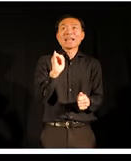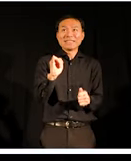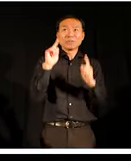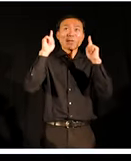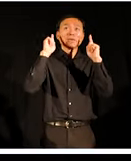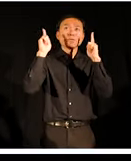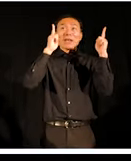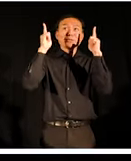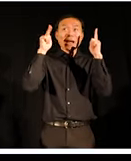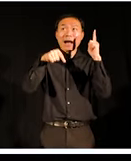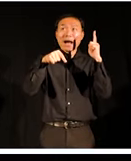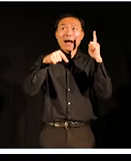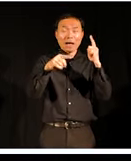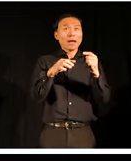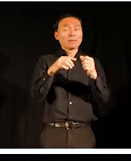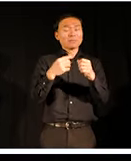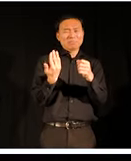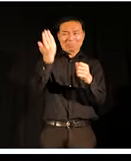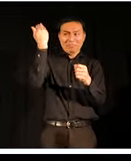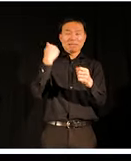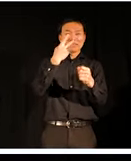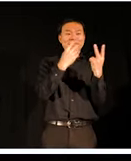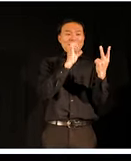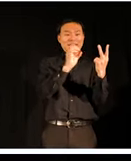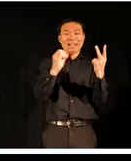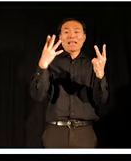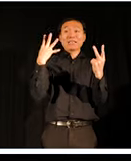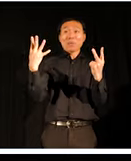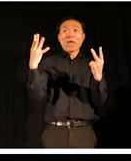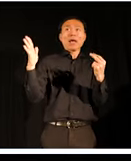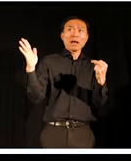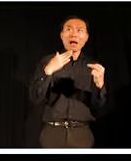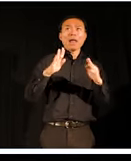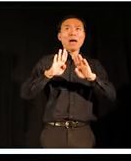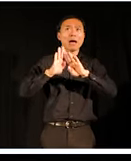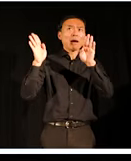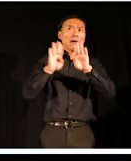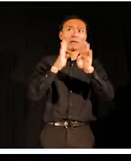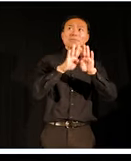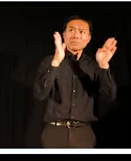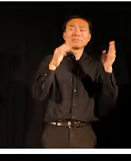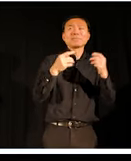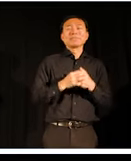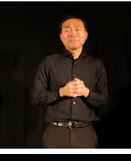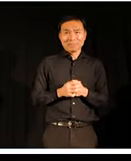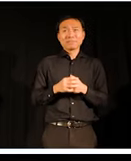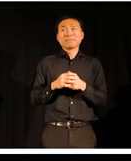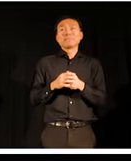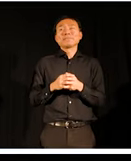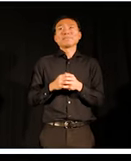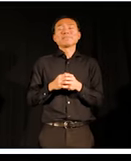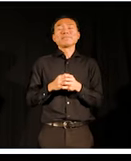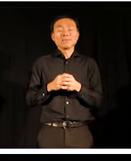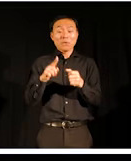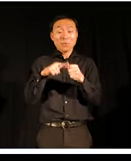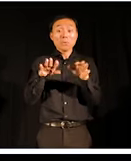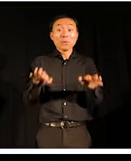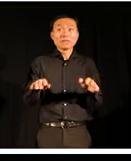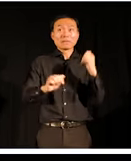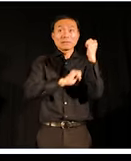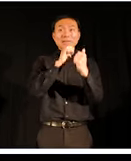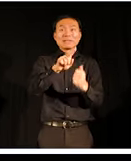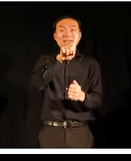ますこちら2004年からえスタートしているということで本当に皆さんに愛されているイベントでもありますね今年で